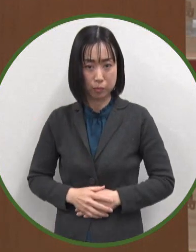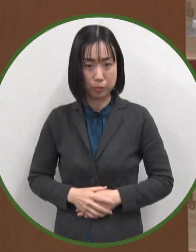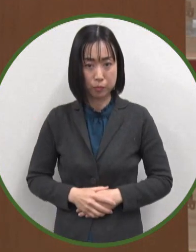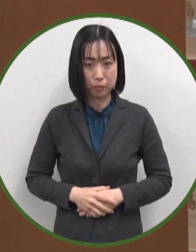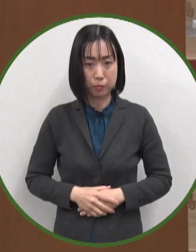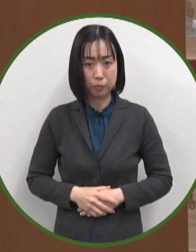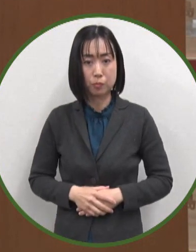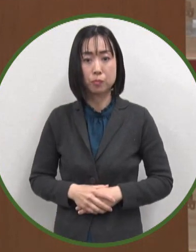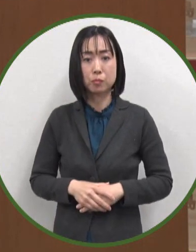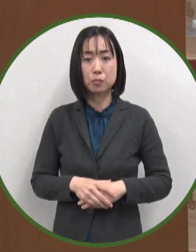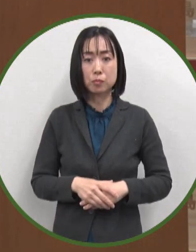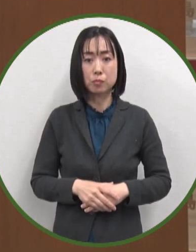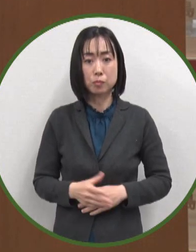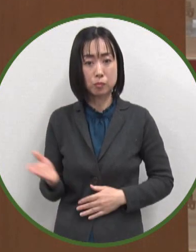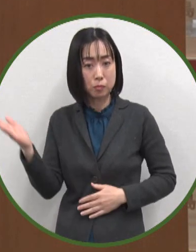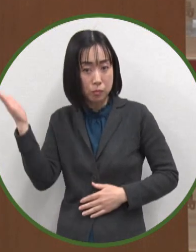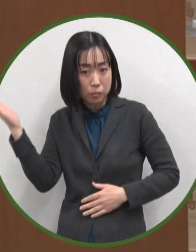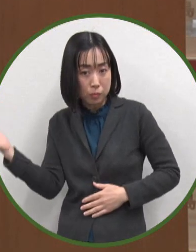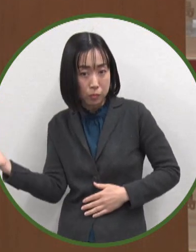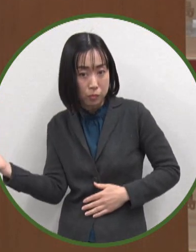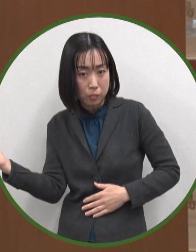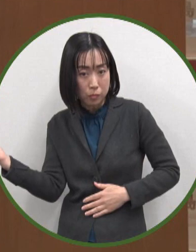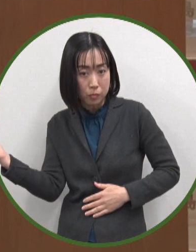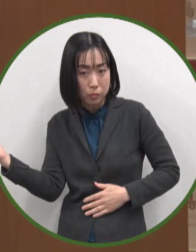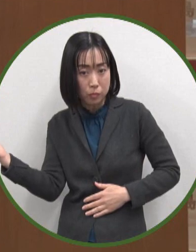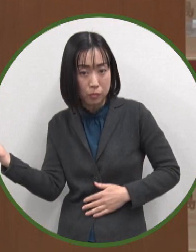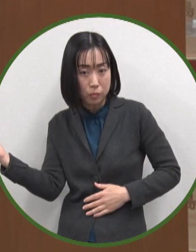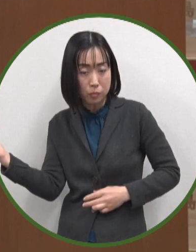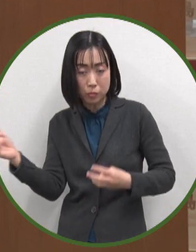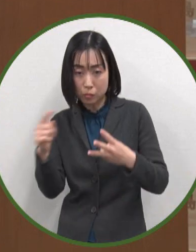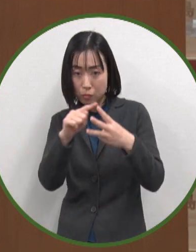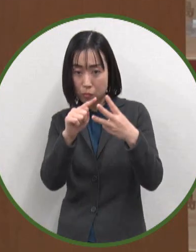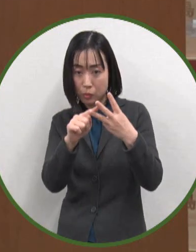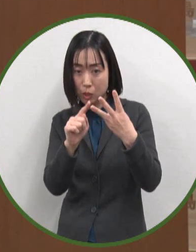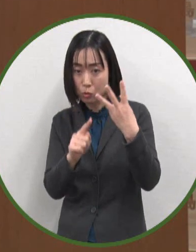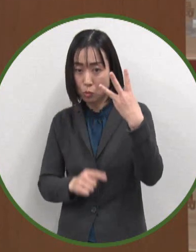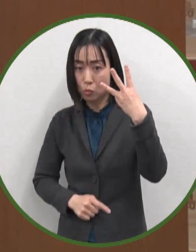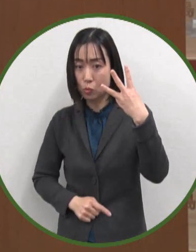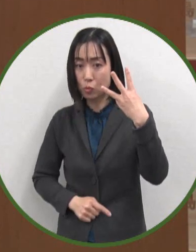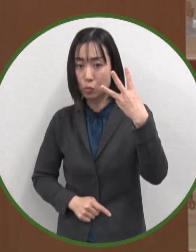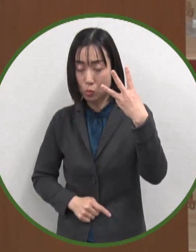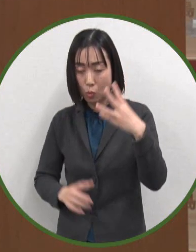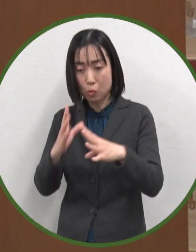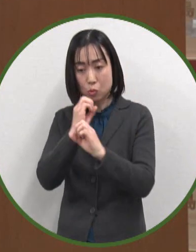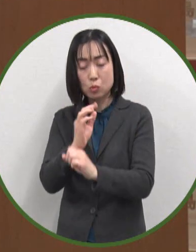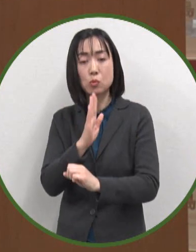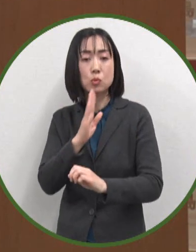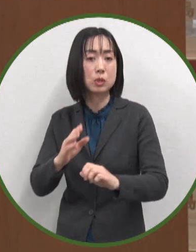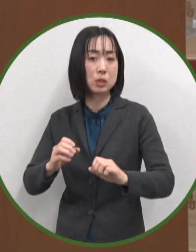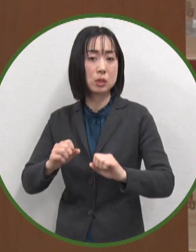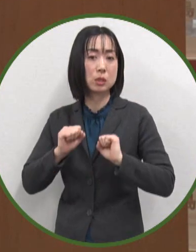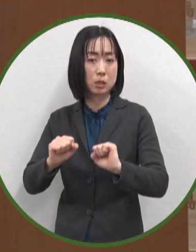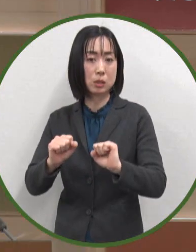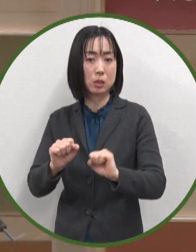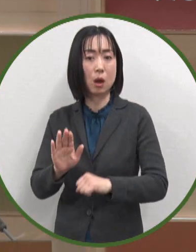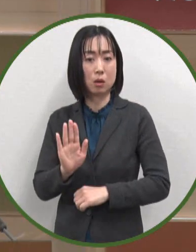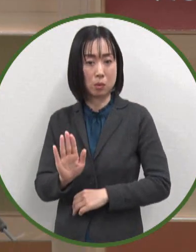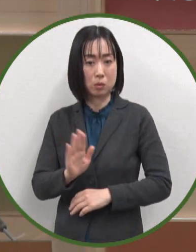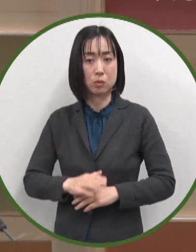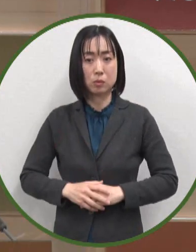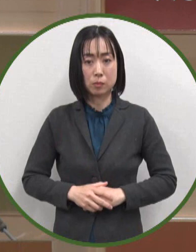この繁華街集中実施と、それから事業所集中実施、そして県外往来の集中実施であります。